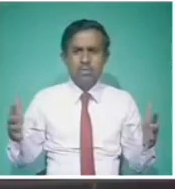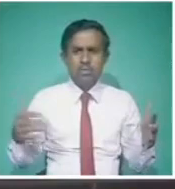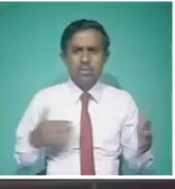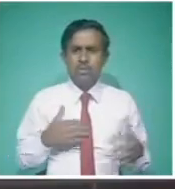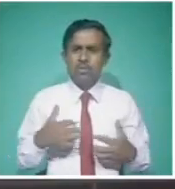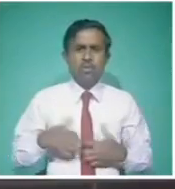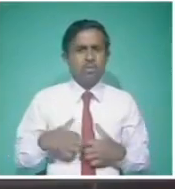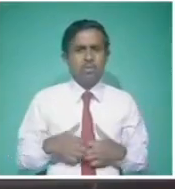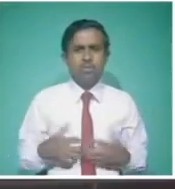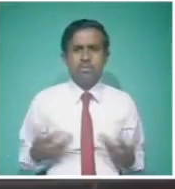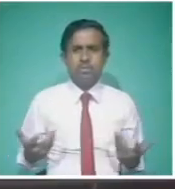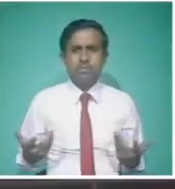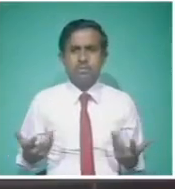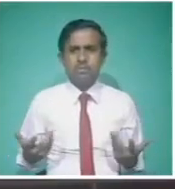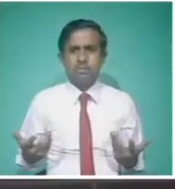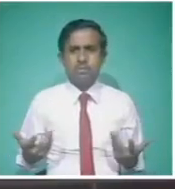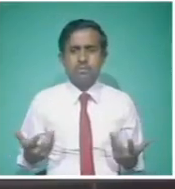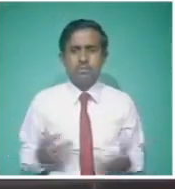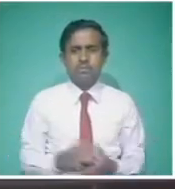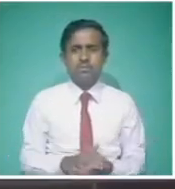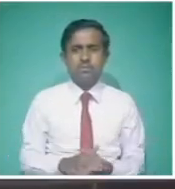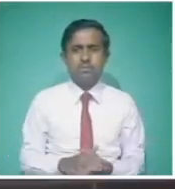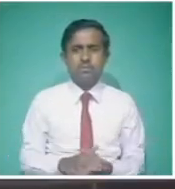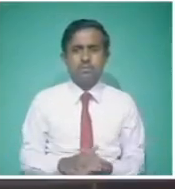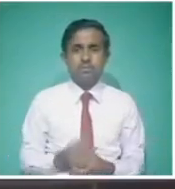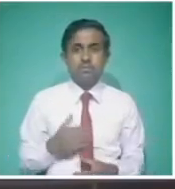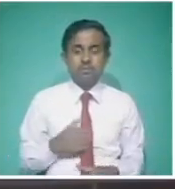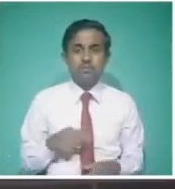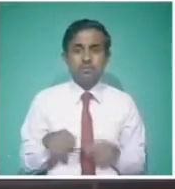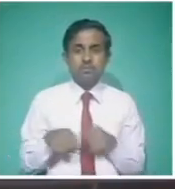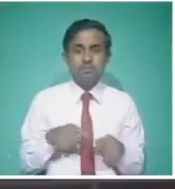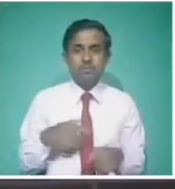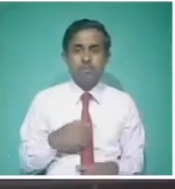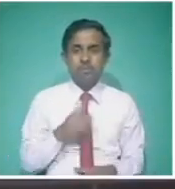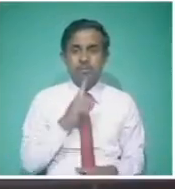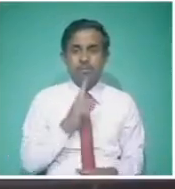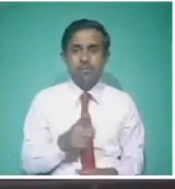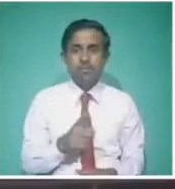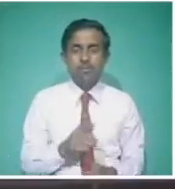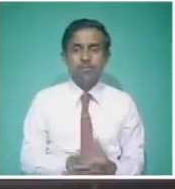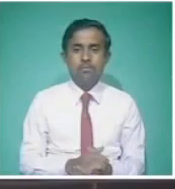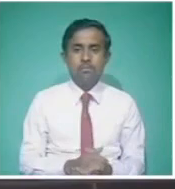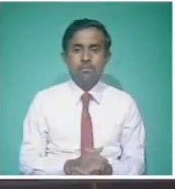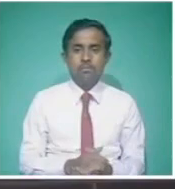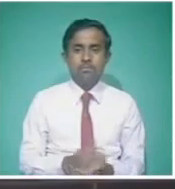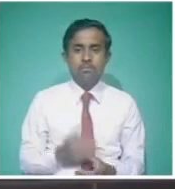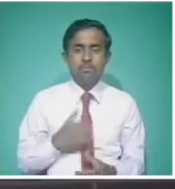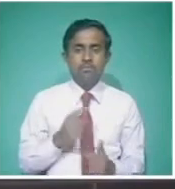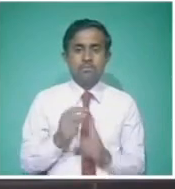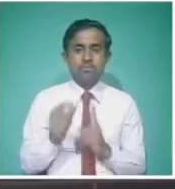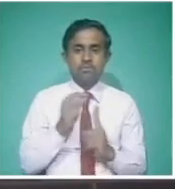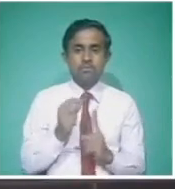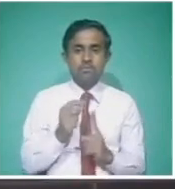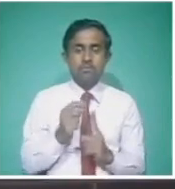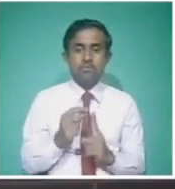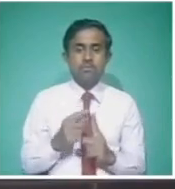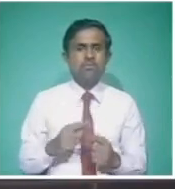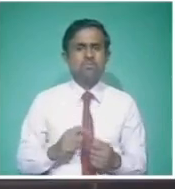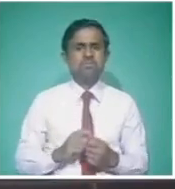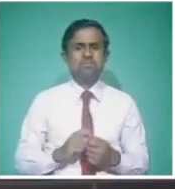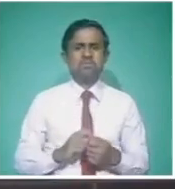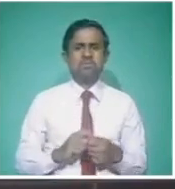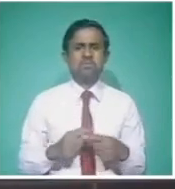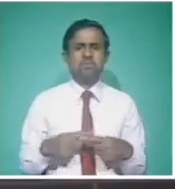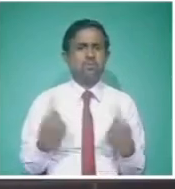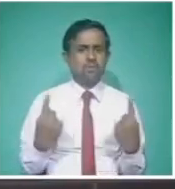කිසිම ගැටලුවක් නැහැ. ඒ වගේම අපි කියන්න ඕනේ දැන් මේ අපේ පාර්ලිමේන්තුවේ තියෙන විකෘතියක්.